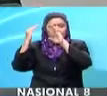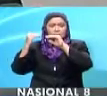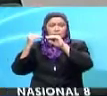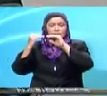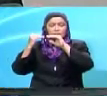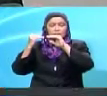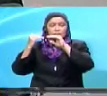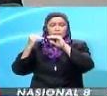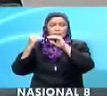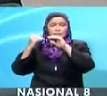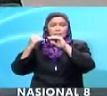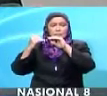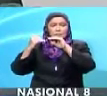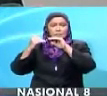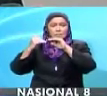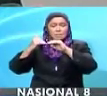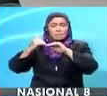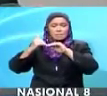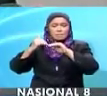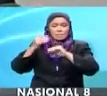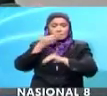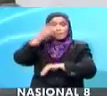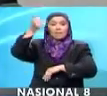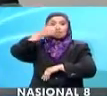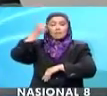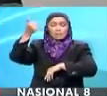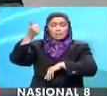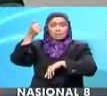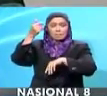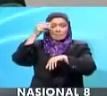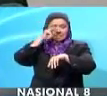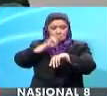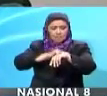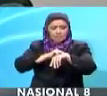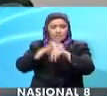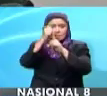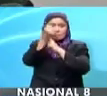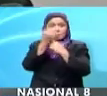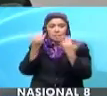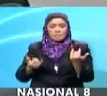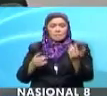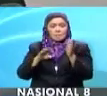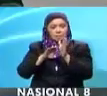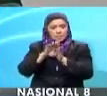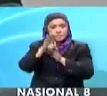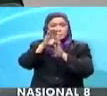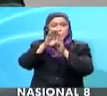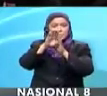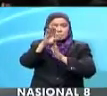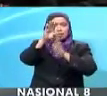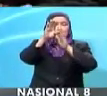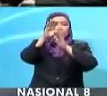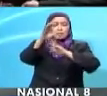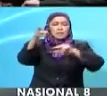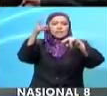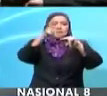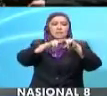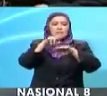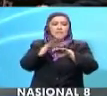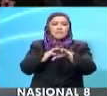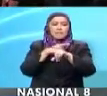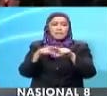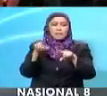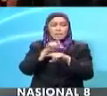be what it is today, and I'm glad that it went that way. Di bawah IPO itu, Sunway